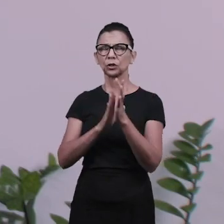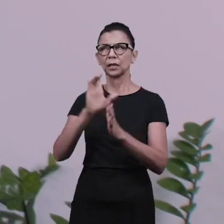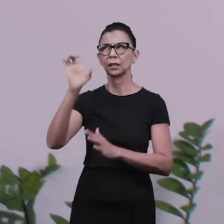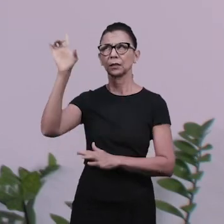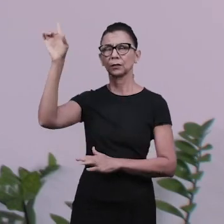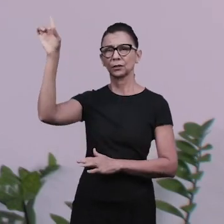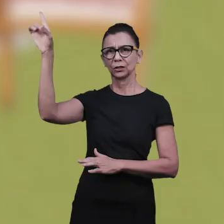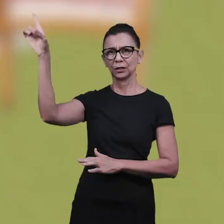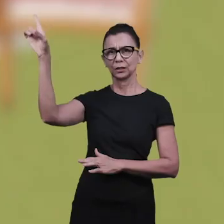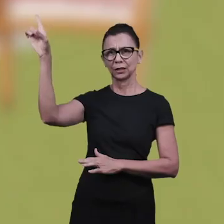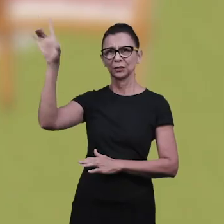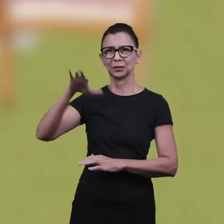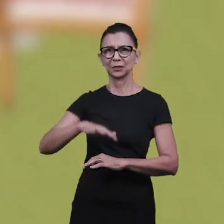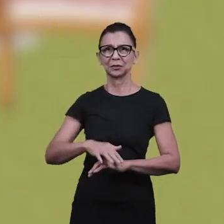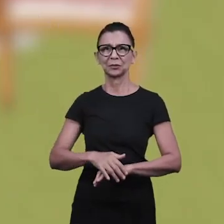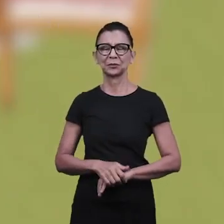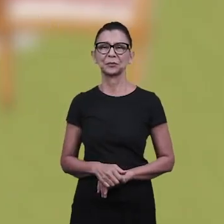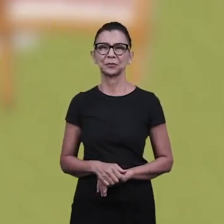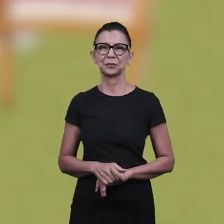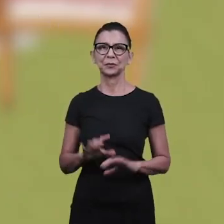de l'humanité.